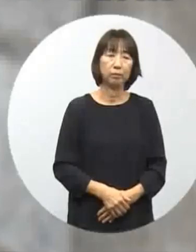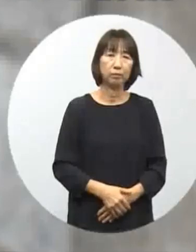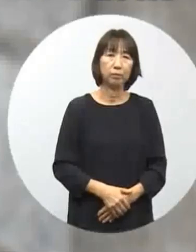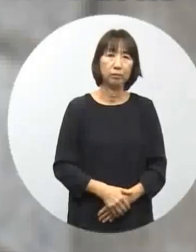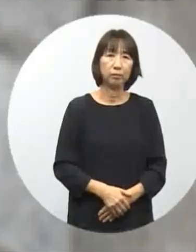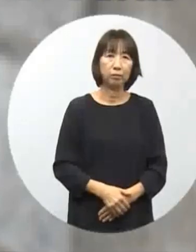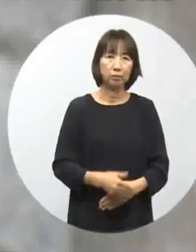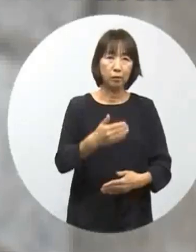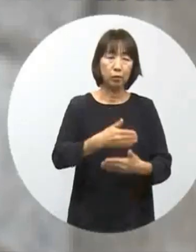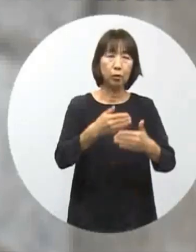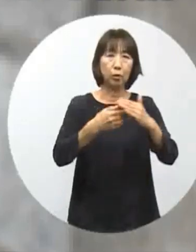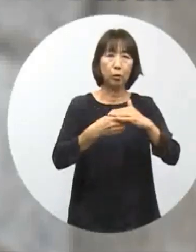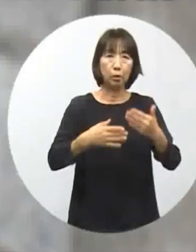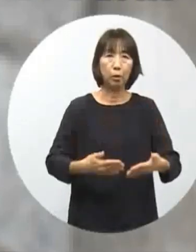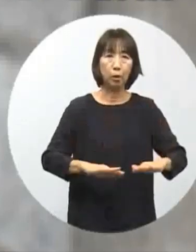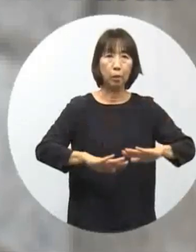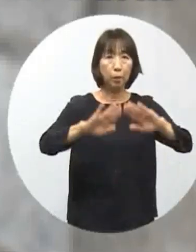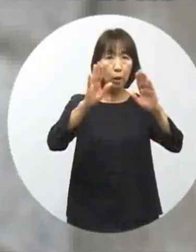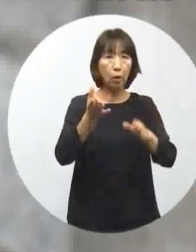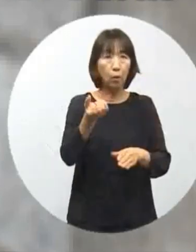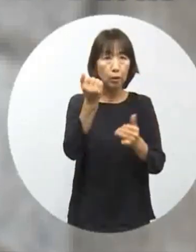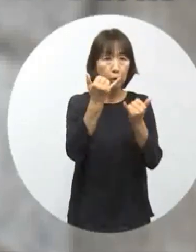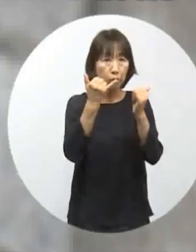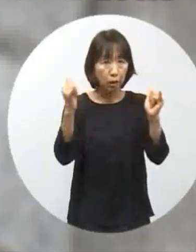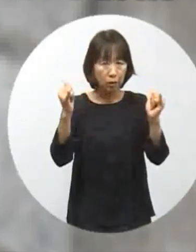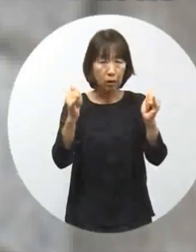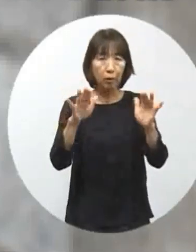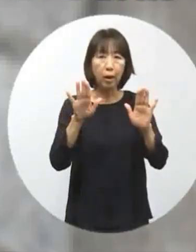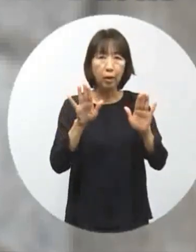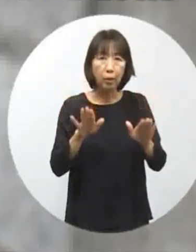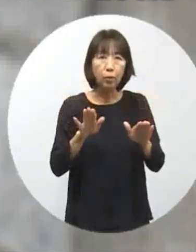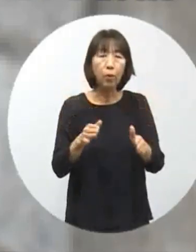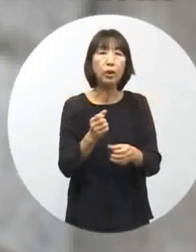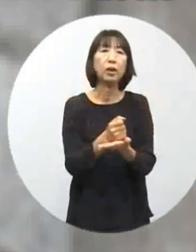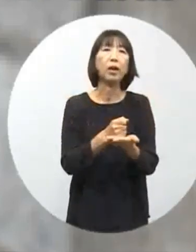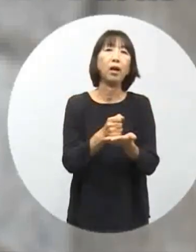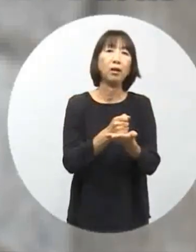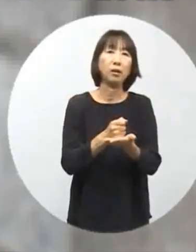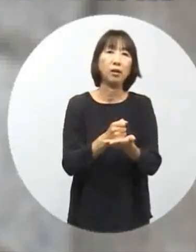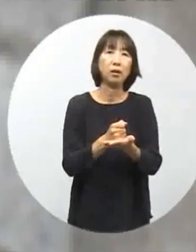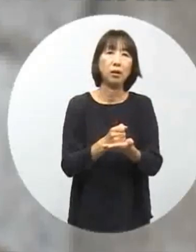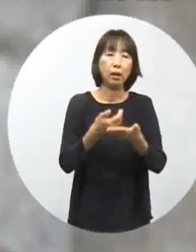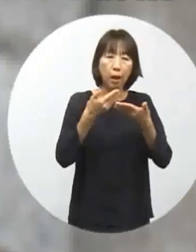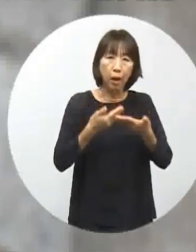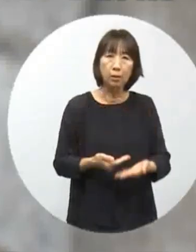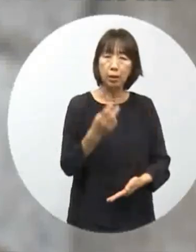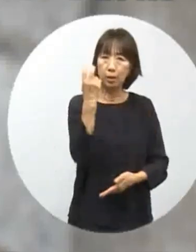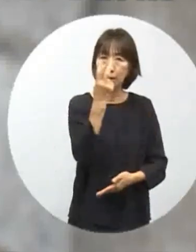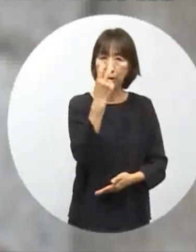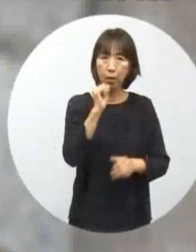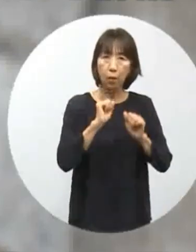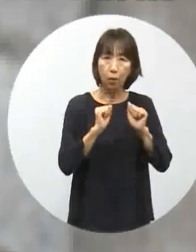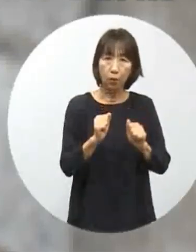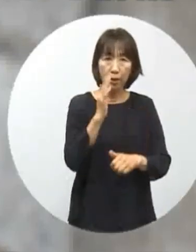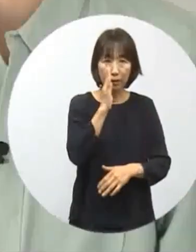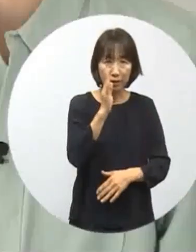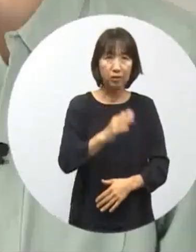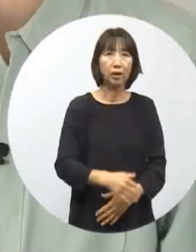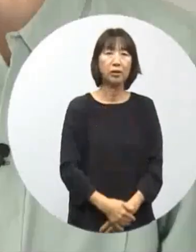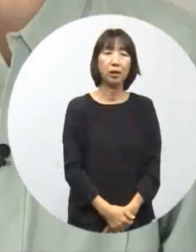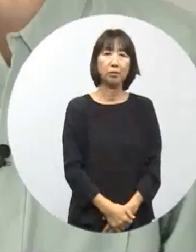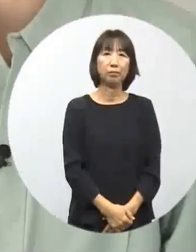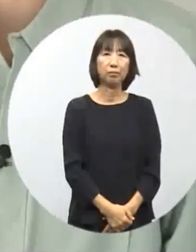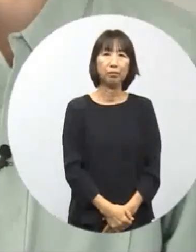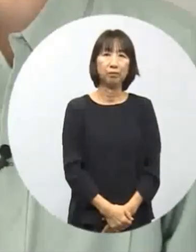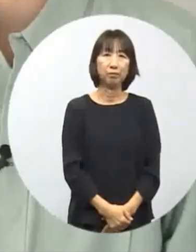ブロック塀などを所有している方はぜひこの機会に安全点検を行ってください。